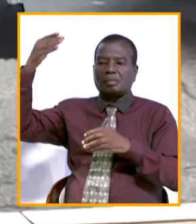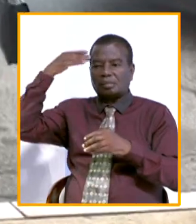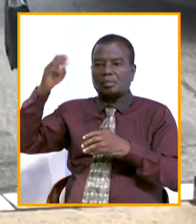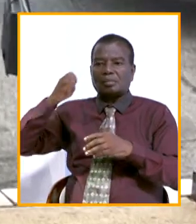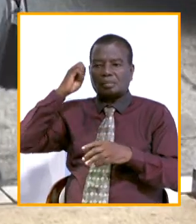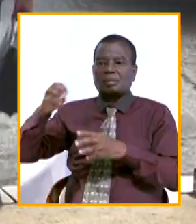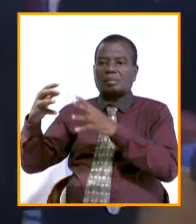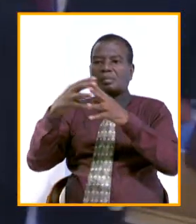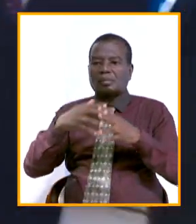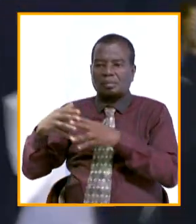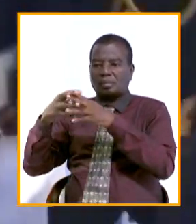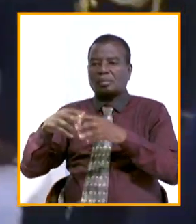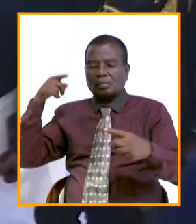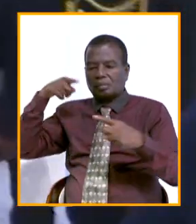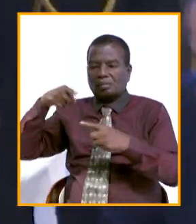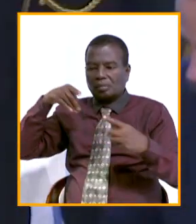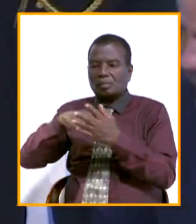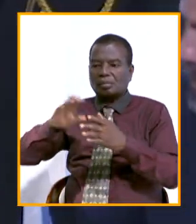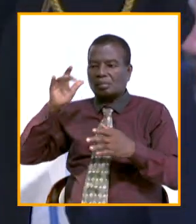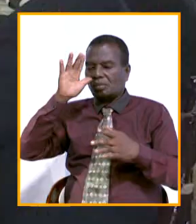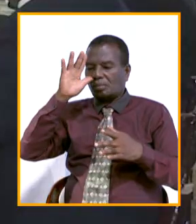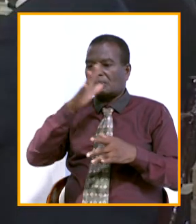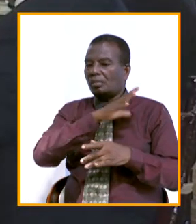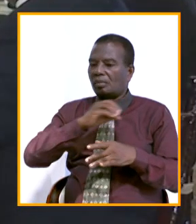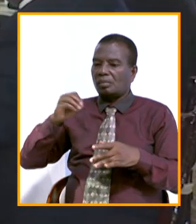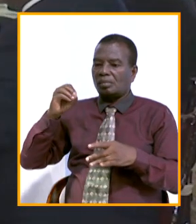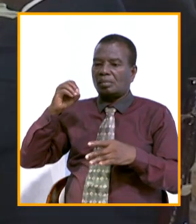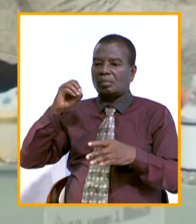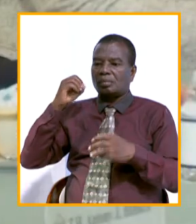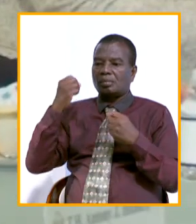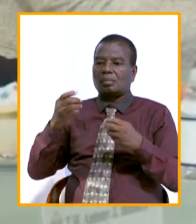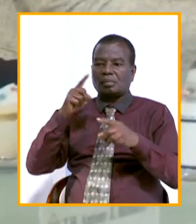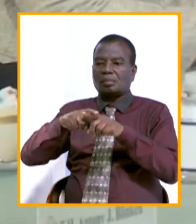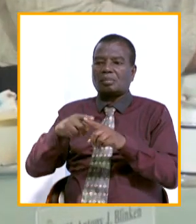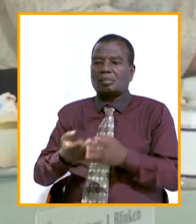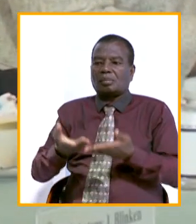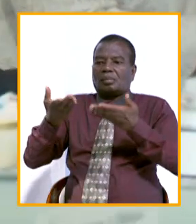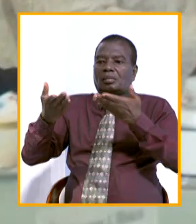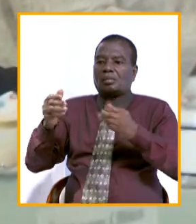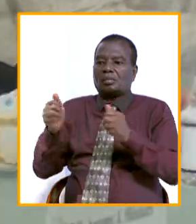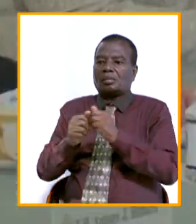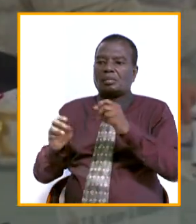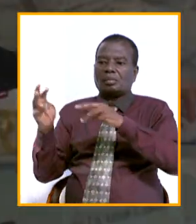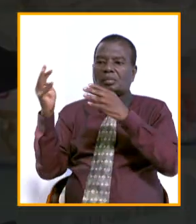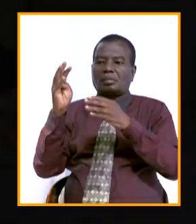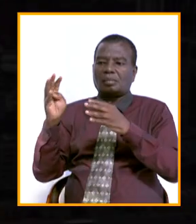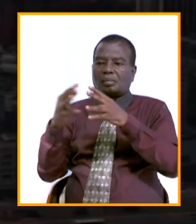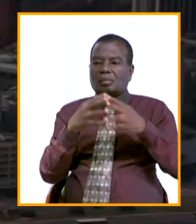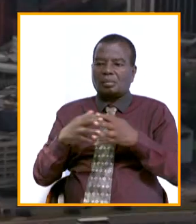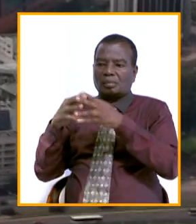développement, mais surtout lutte contre le terrorisme, autant de défis à relever avec le soutien des États-Unis.